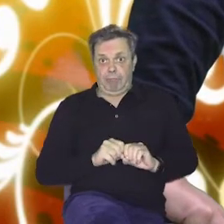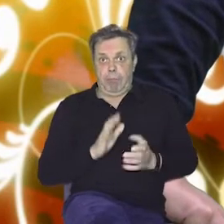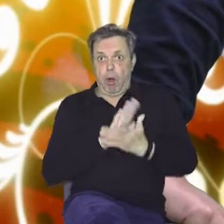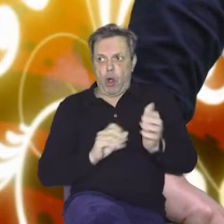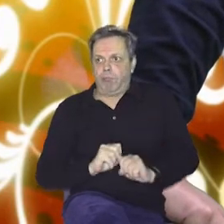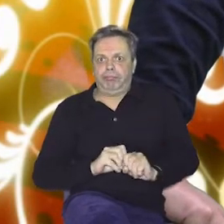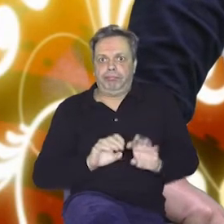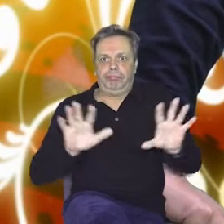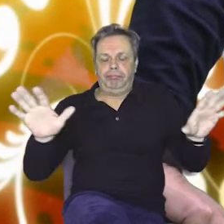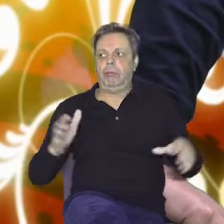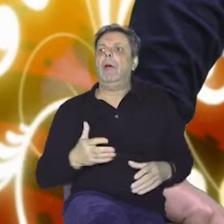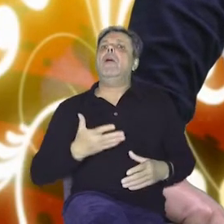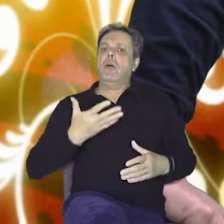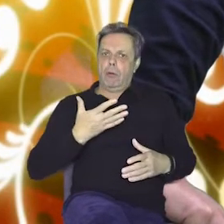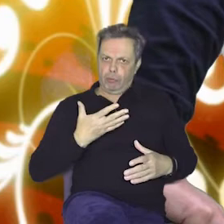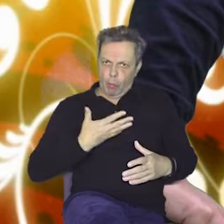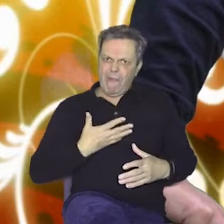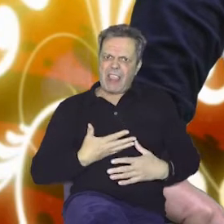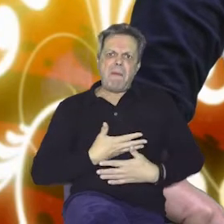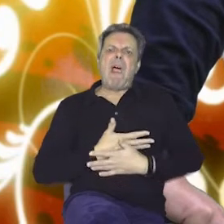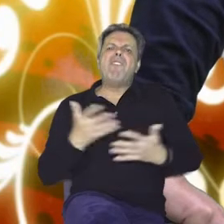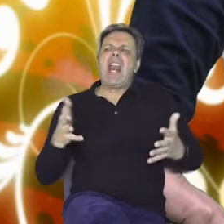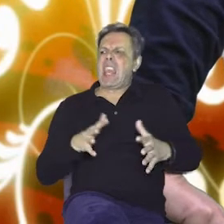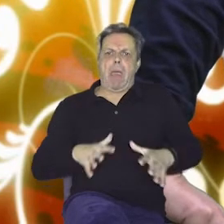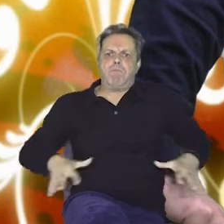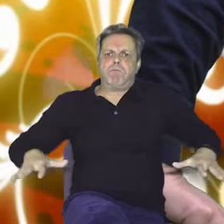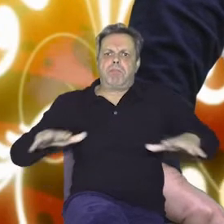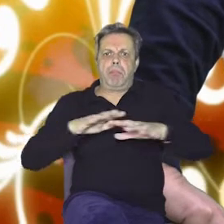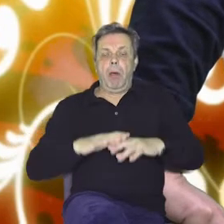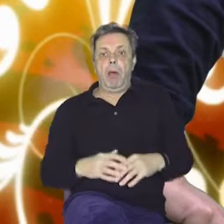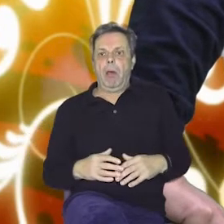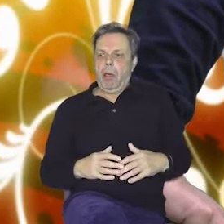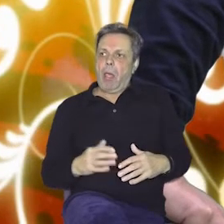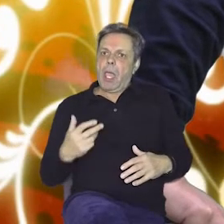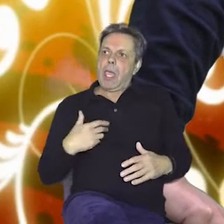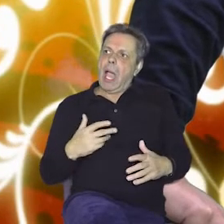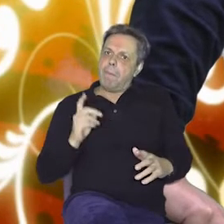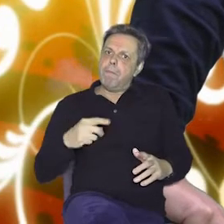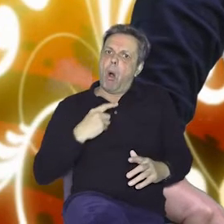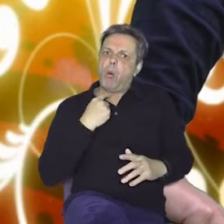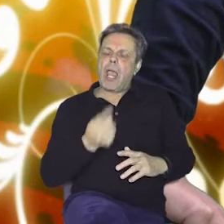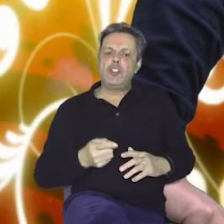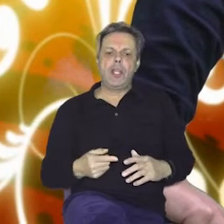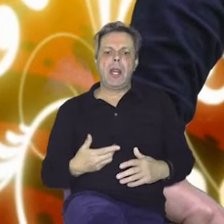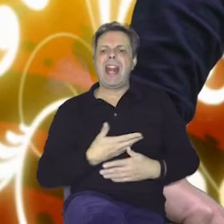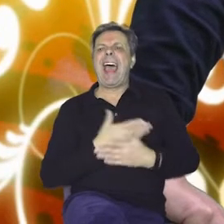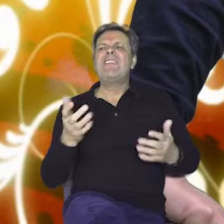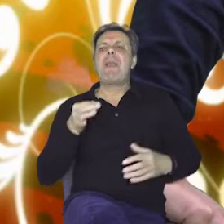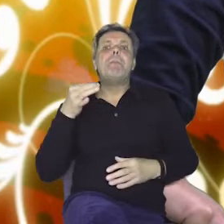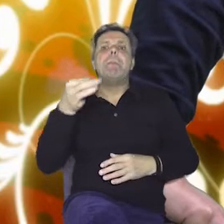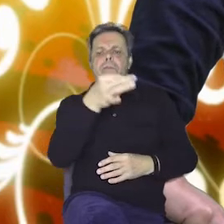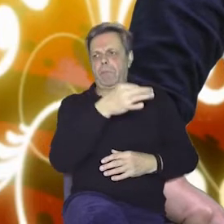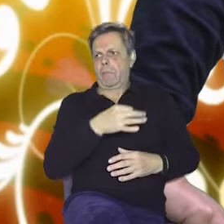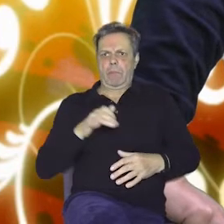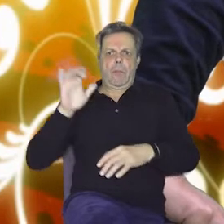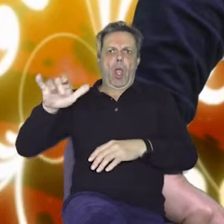i poprimati zapravo pandemijske razmjere, gotovo bi se usudio reći na svim kontinentima se